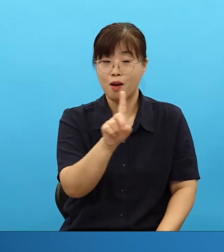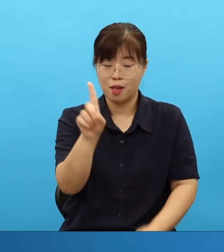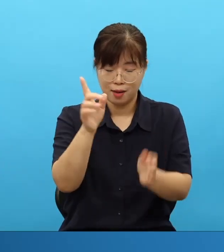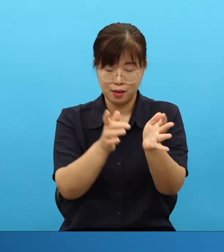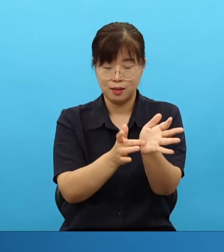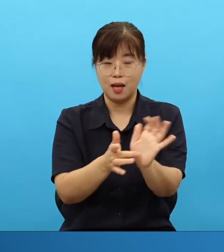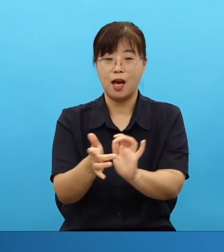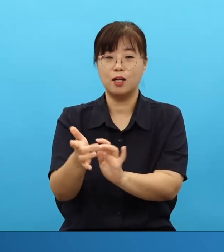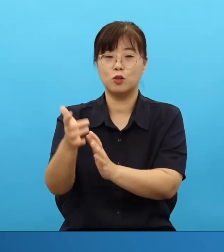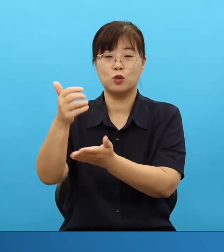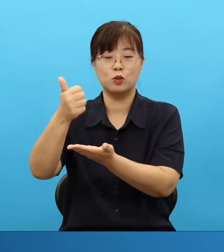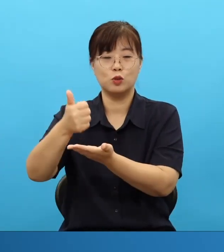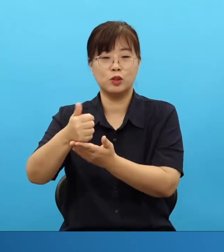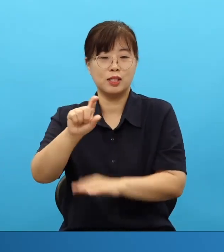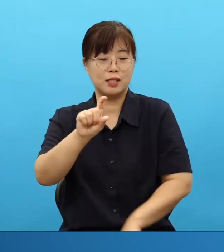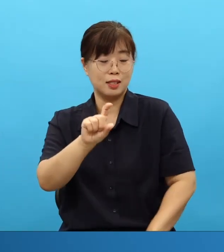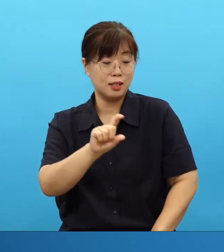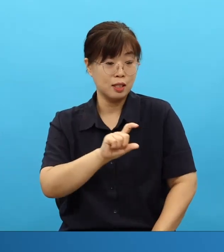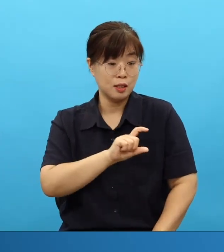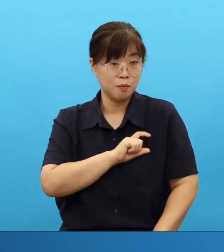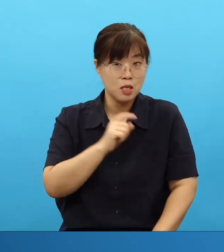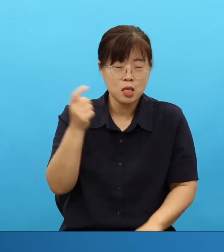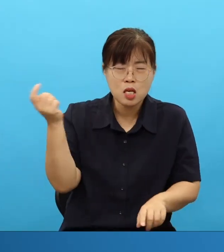명하는 예수